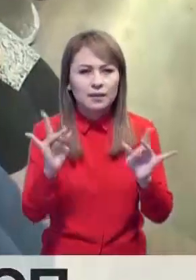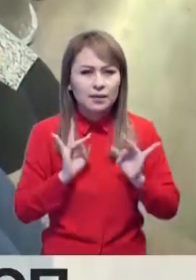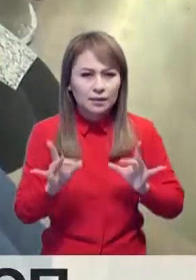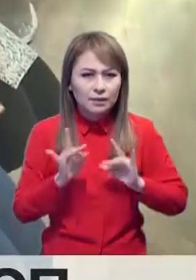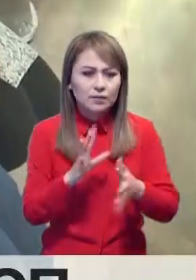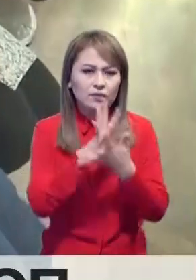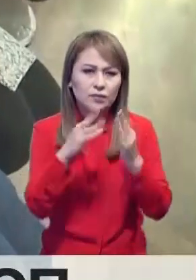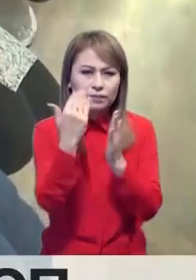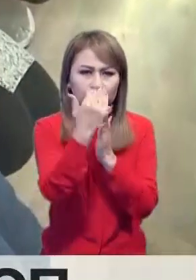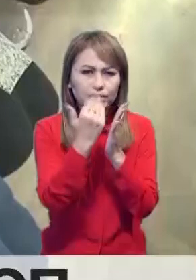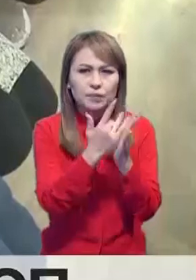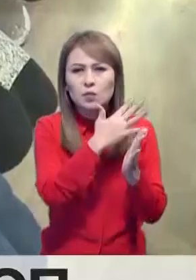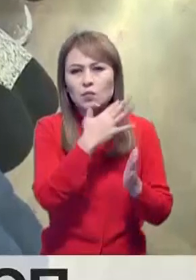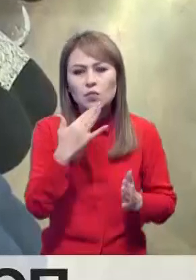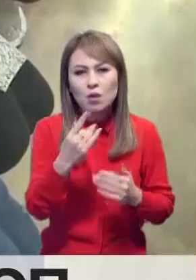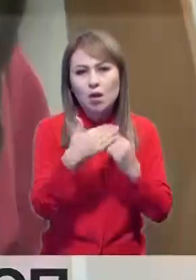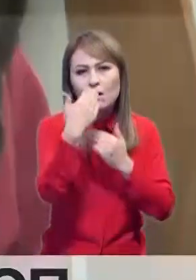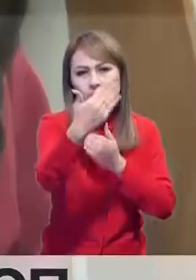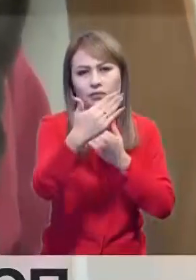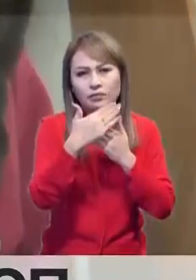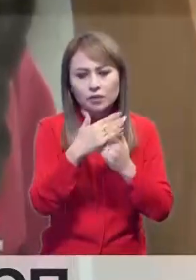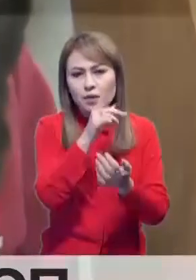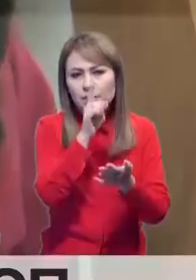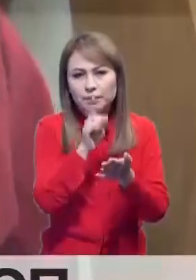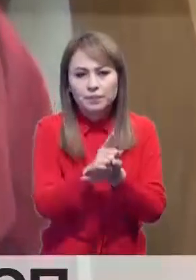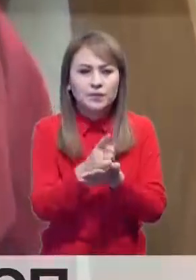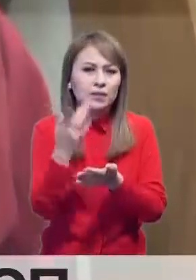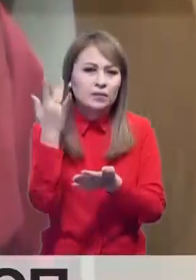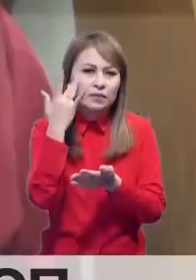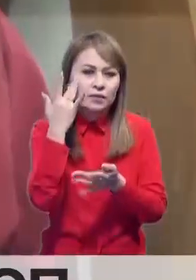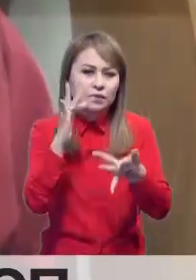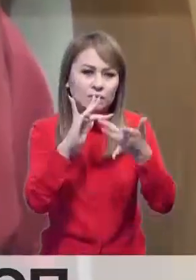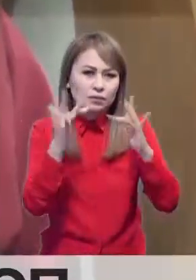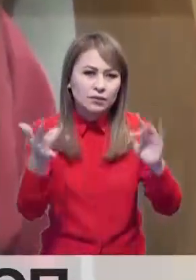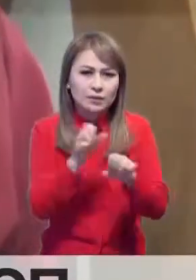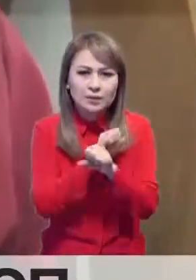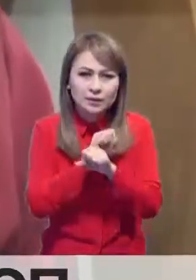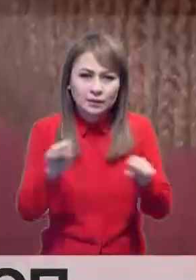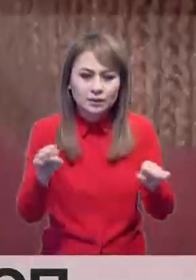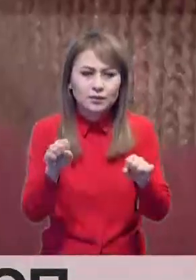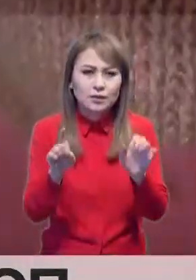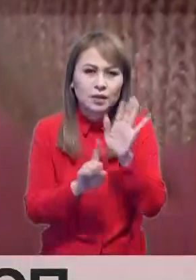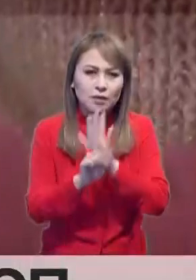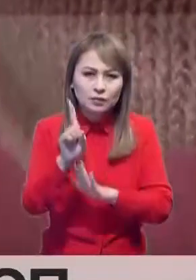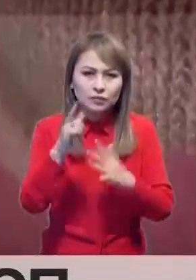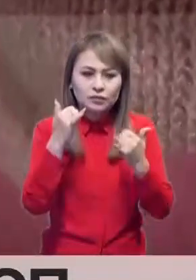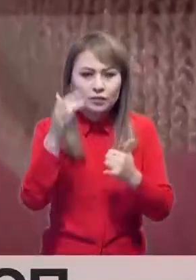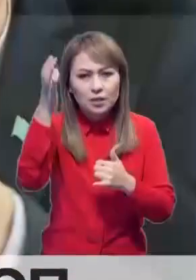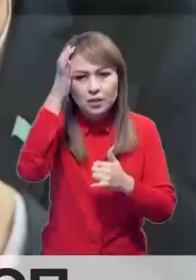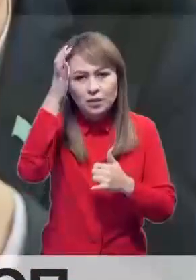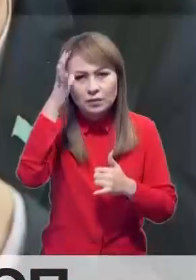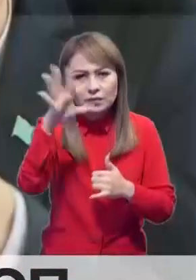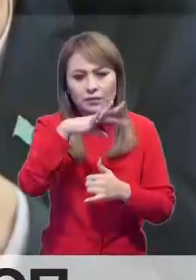тізбектей беруге болады. Алысты жақындатып, жанымыздағы жақынымызды алшақтатып, виртуалды әлемге тартып барады. Әлемдік ғалымдардың зерттеуі